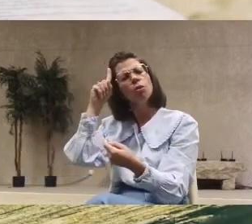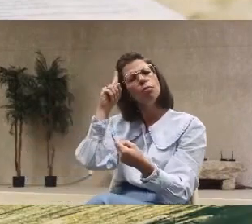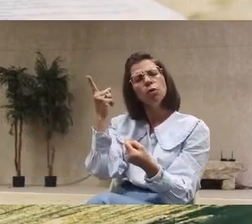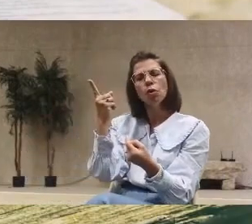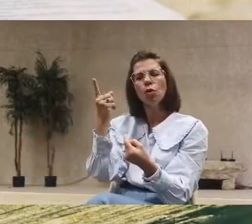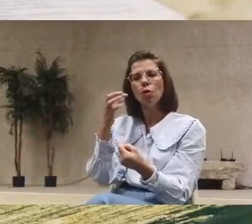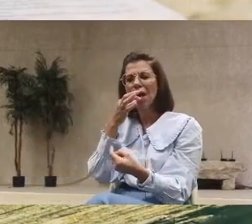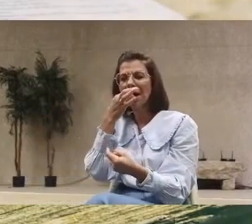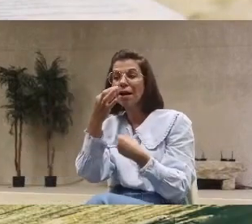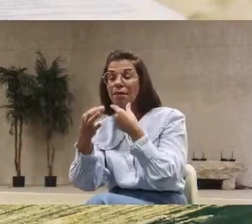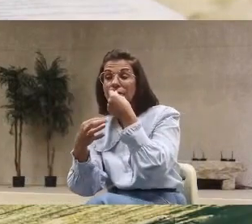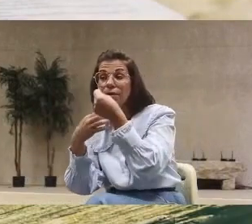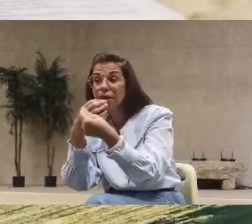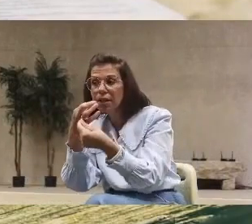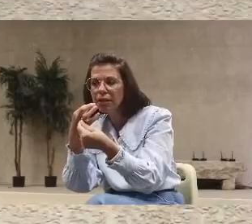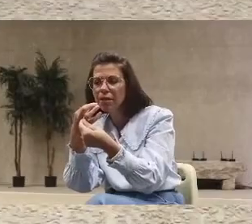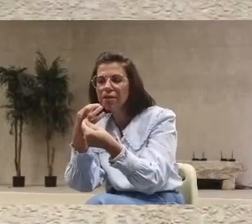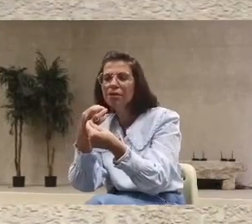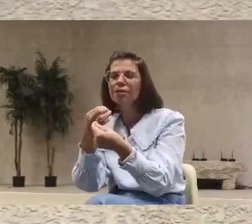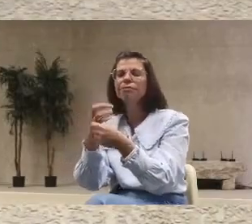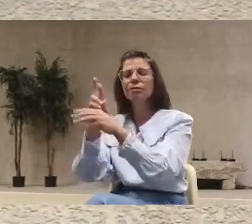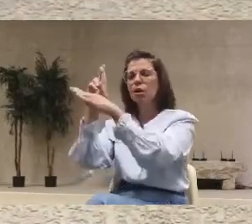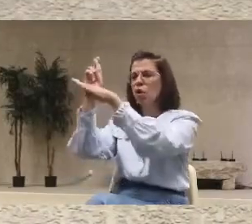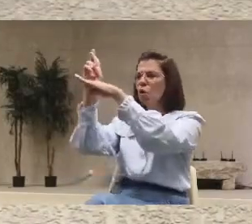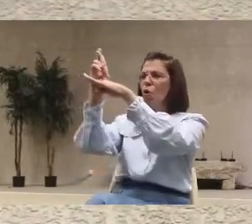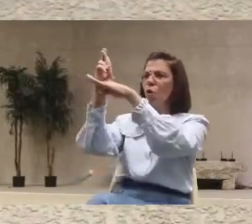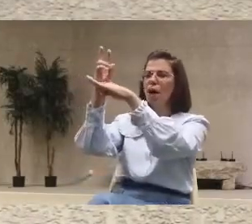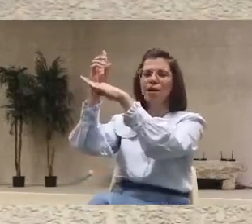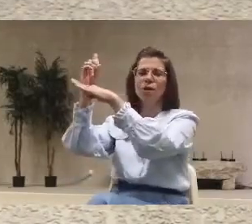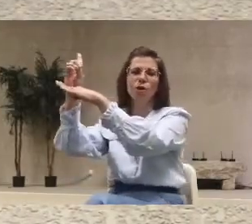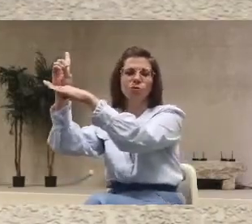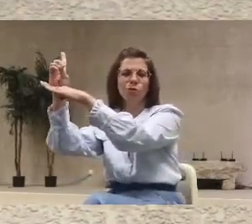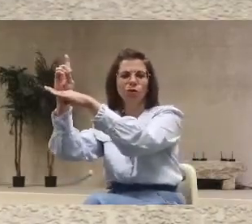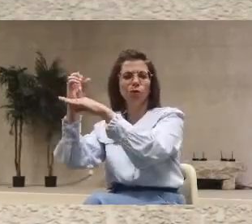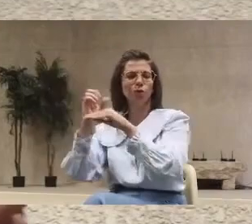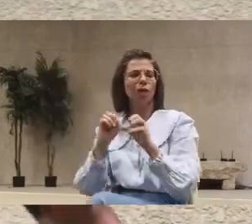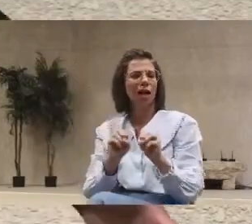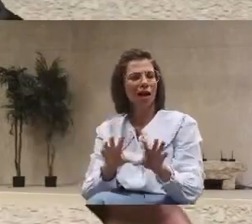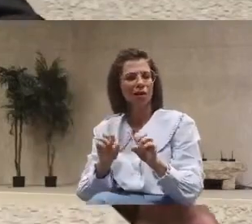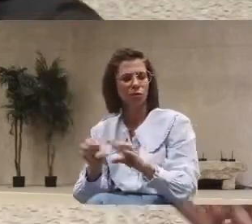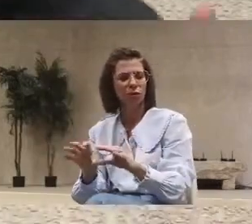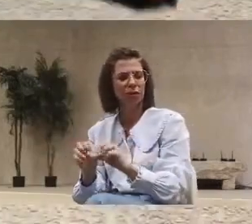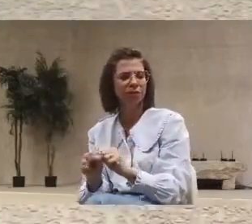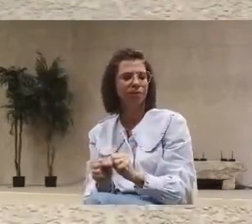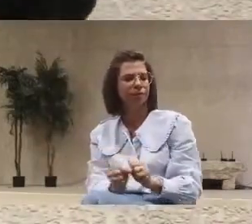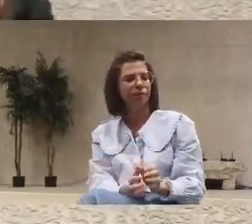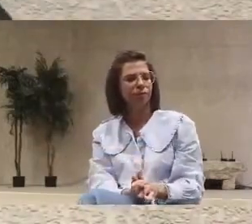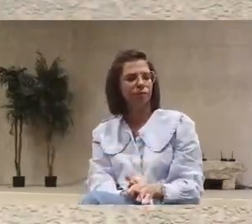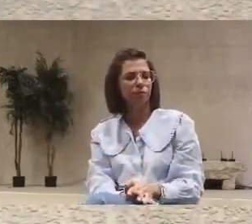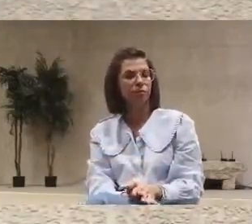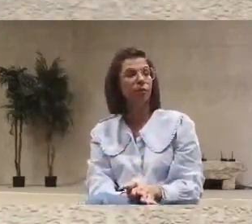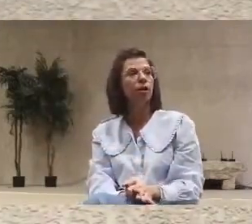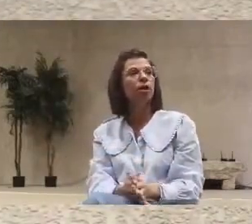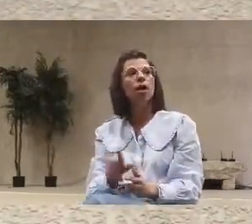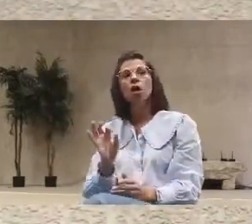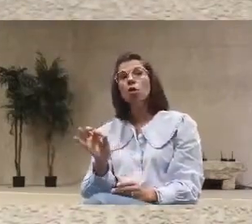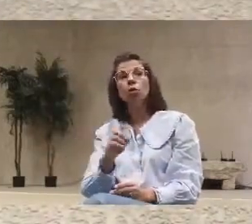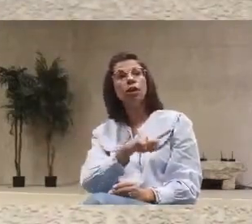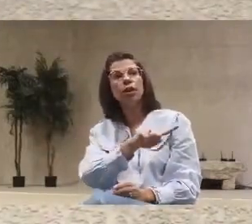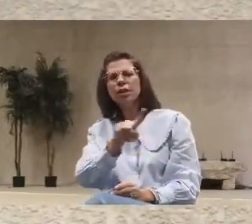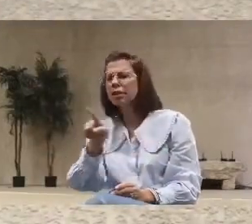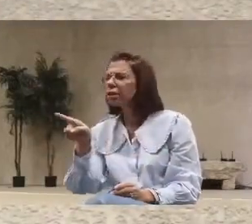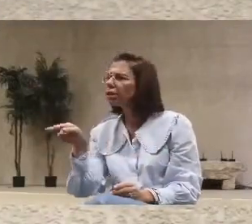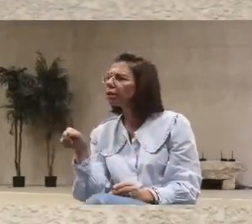Donc si nous sommes des disciples du Seigneur Jésus, et beaucoup d'entre vous, vous êtes passés par l